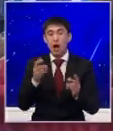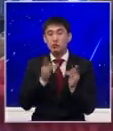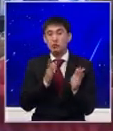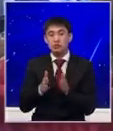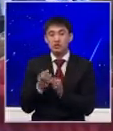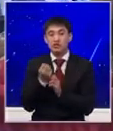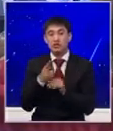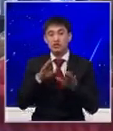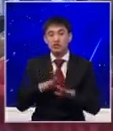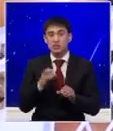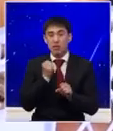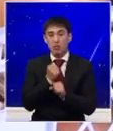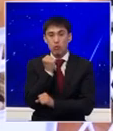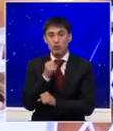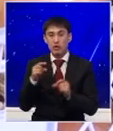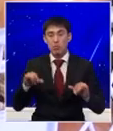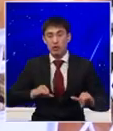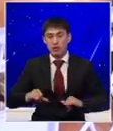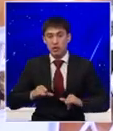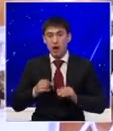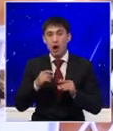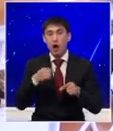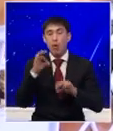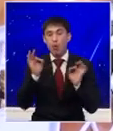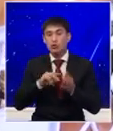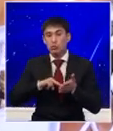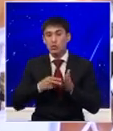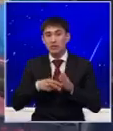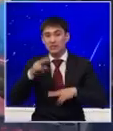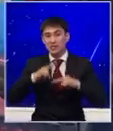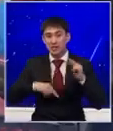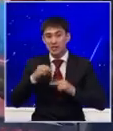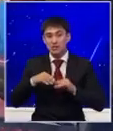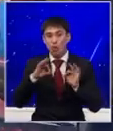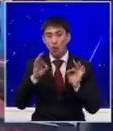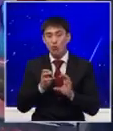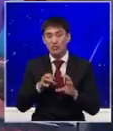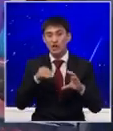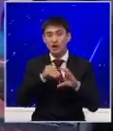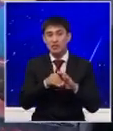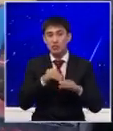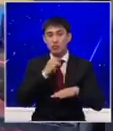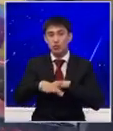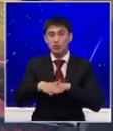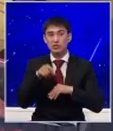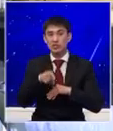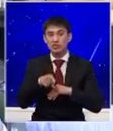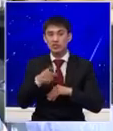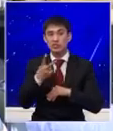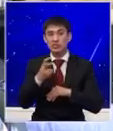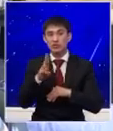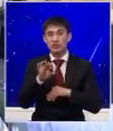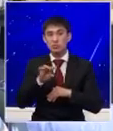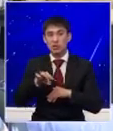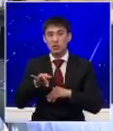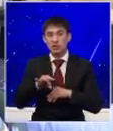на 12 мест для работников базара. А уже к осени планируется строительство овощехранилища площадью в 1200